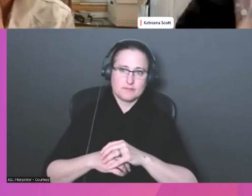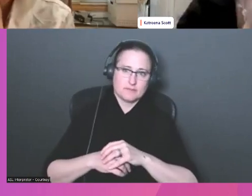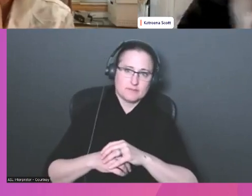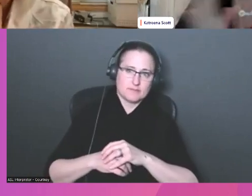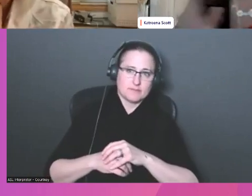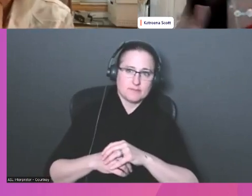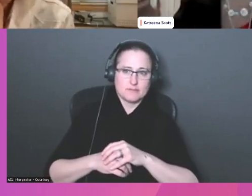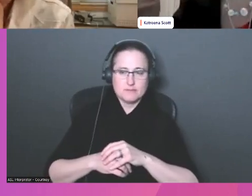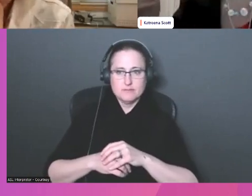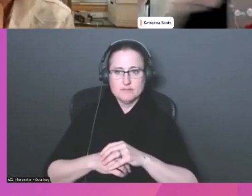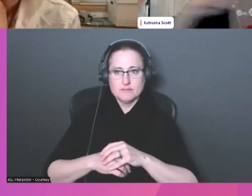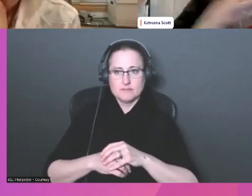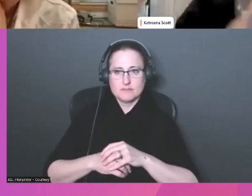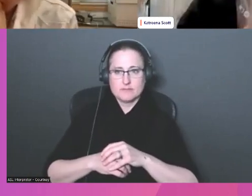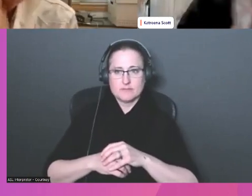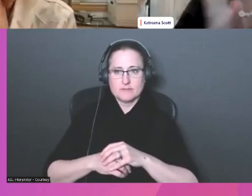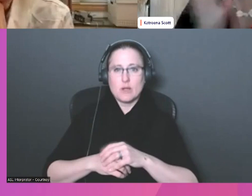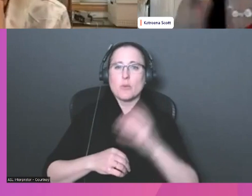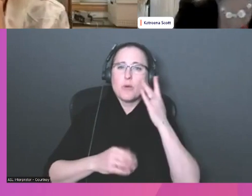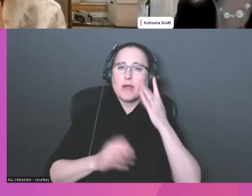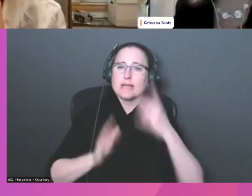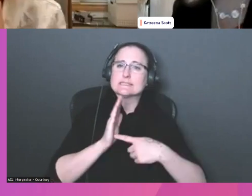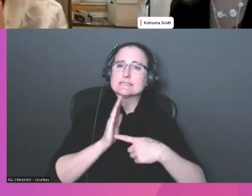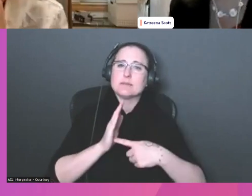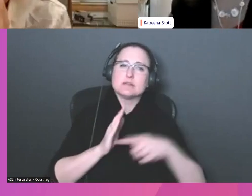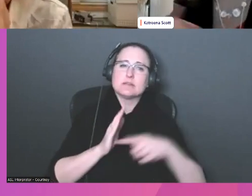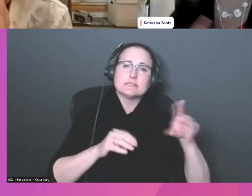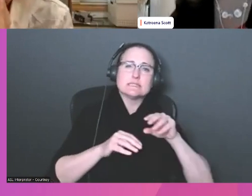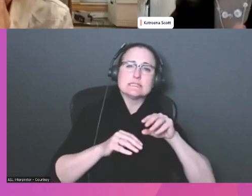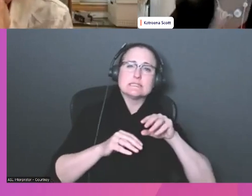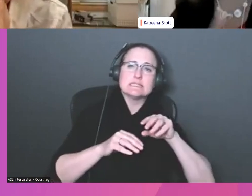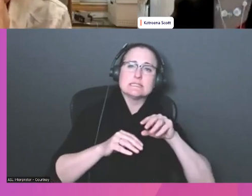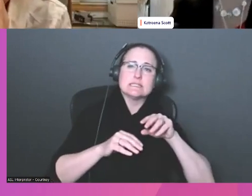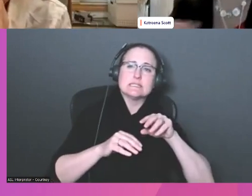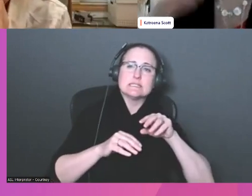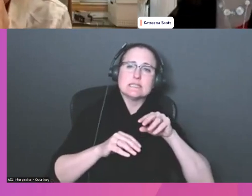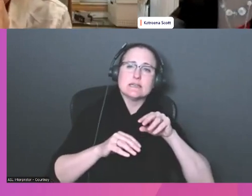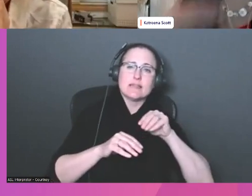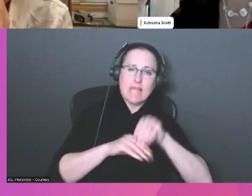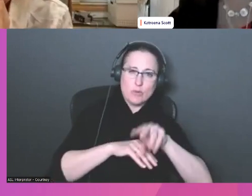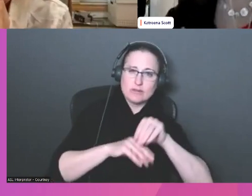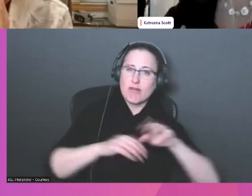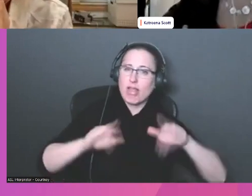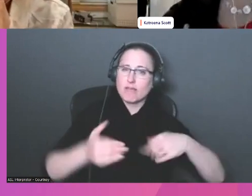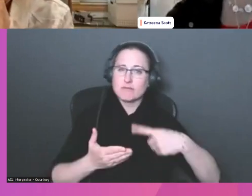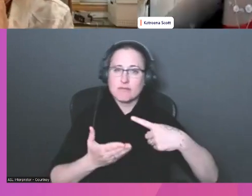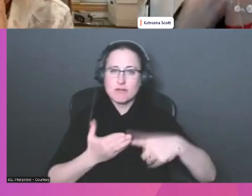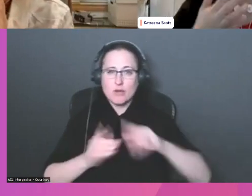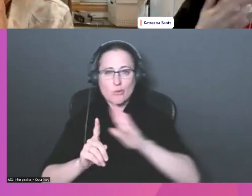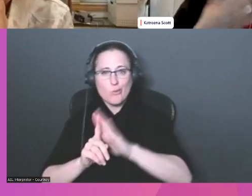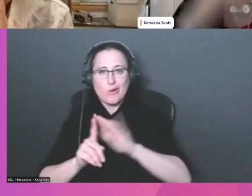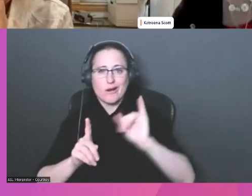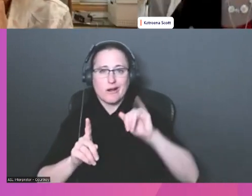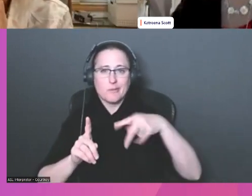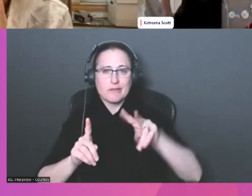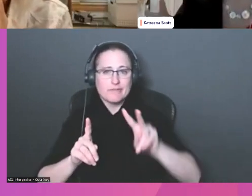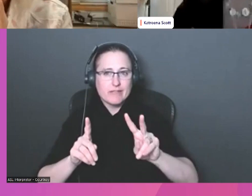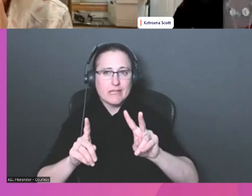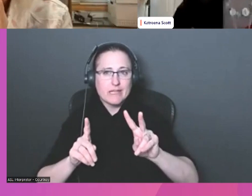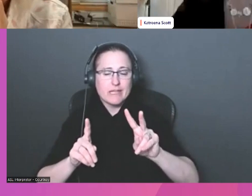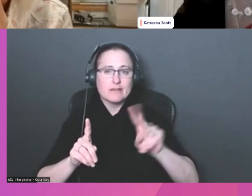thérapeute? Donc, je crois qu'il y a une tendance qui se dessine où on ne discute pas de